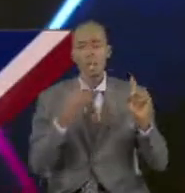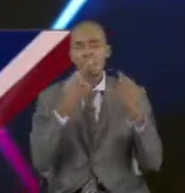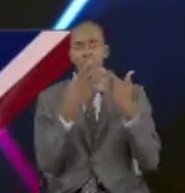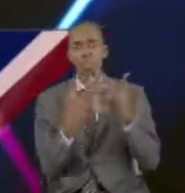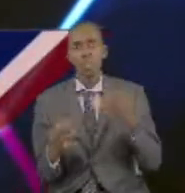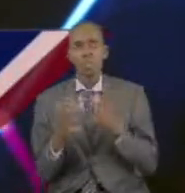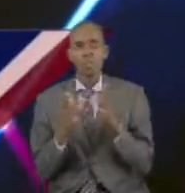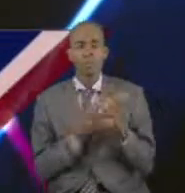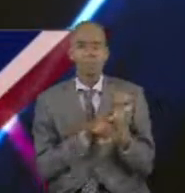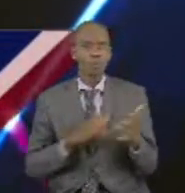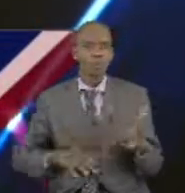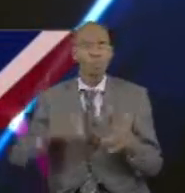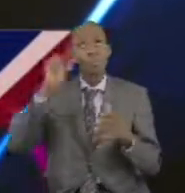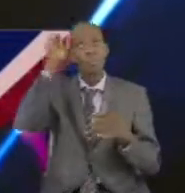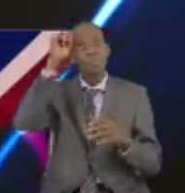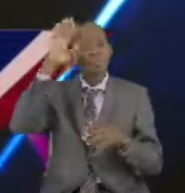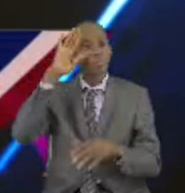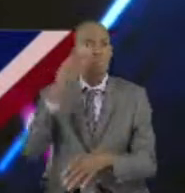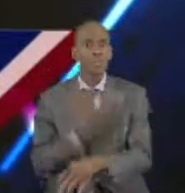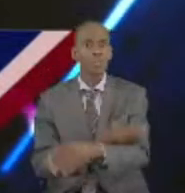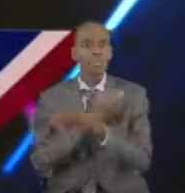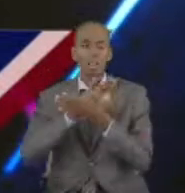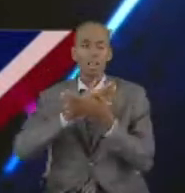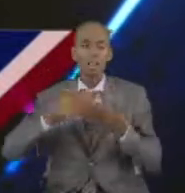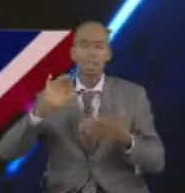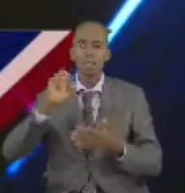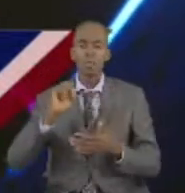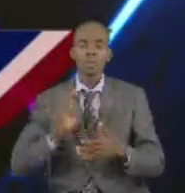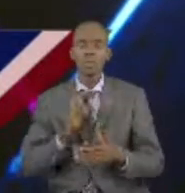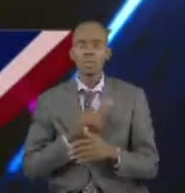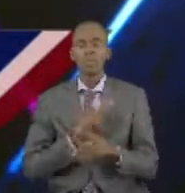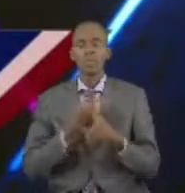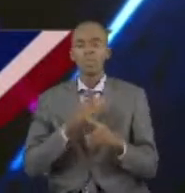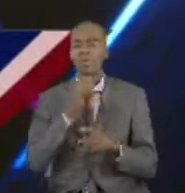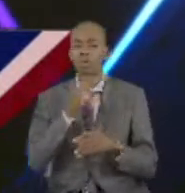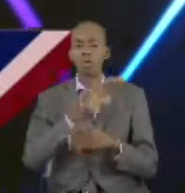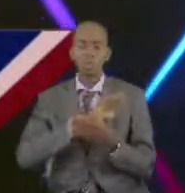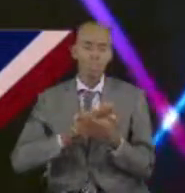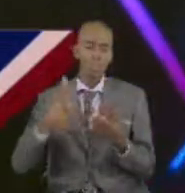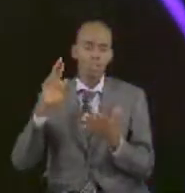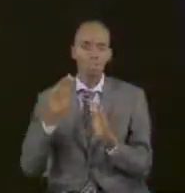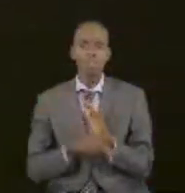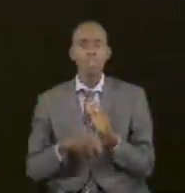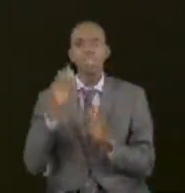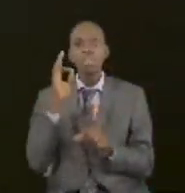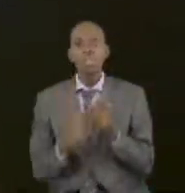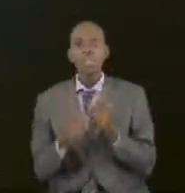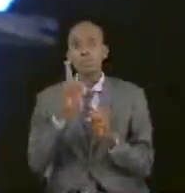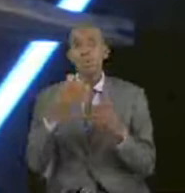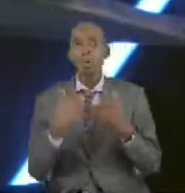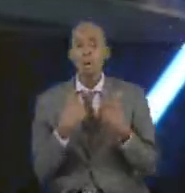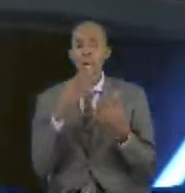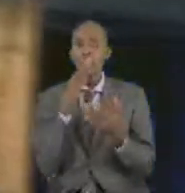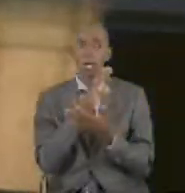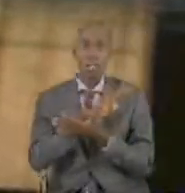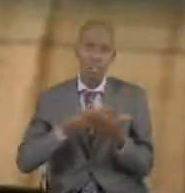de jésus christ ont fait ça n'ont pu rire de tout un geste toute iniquité si vous avez été lavé